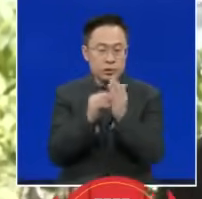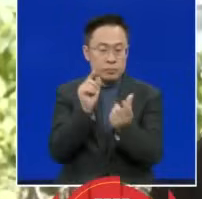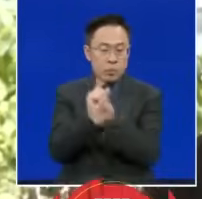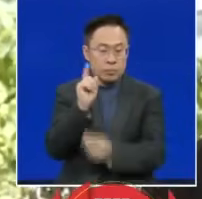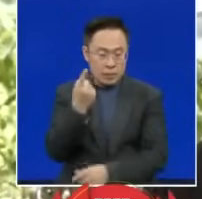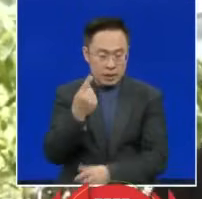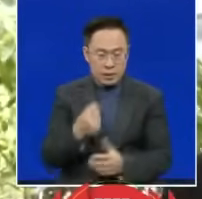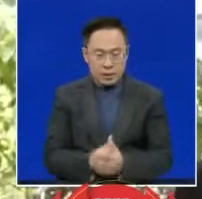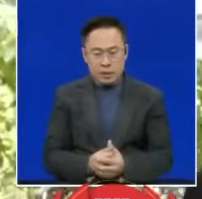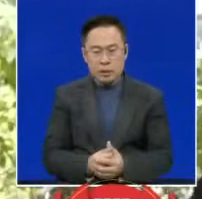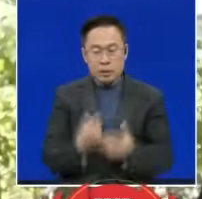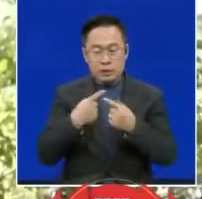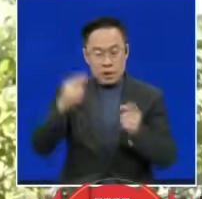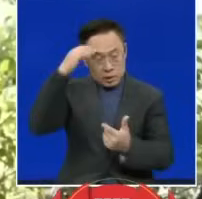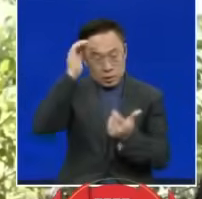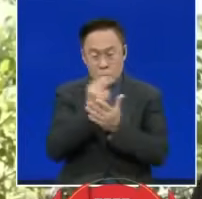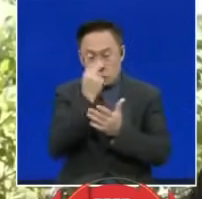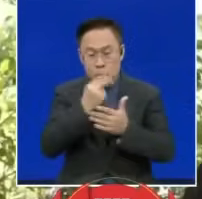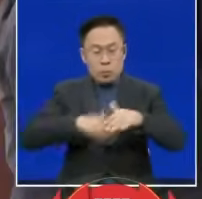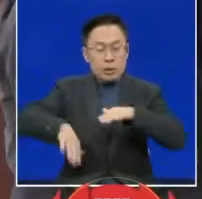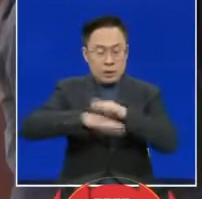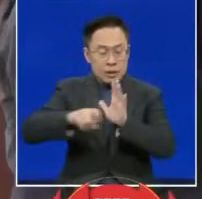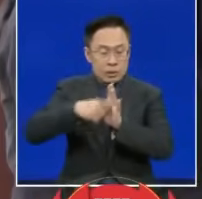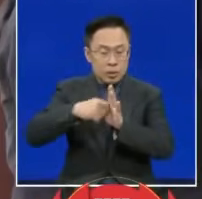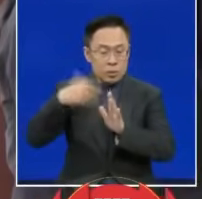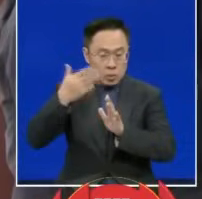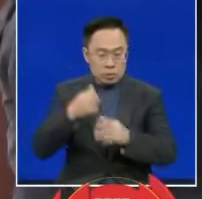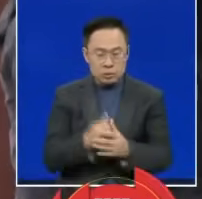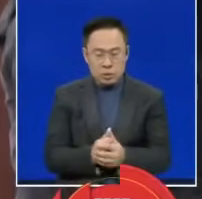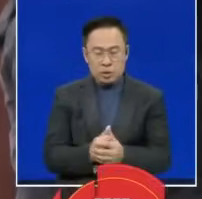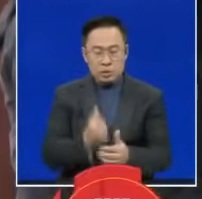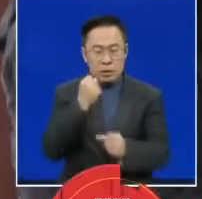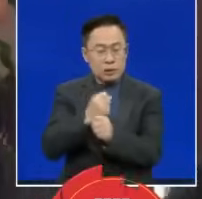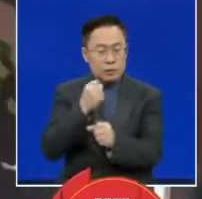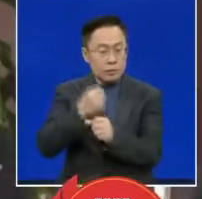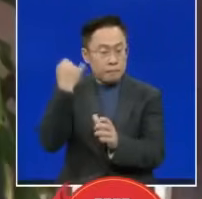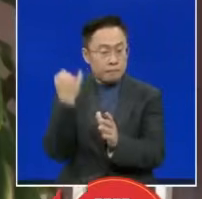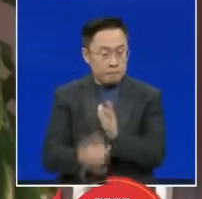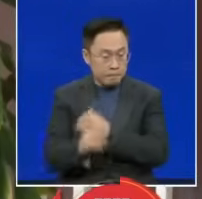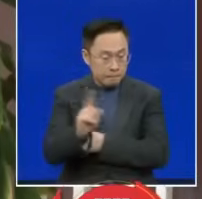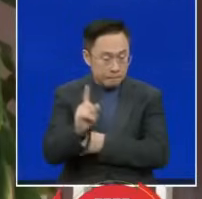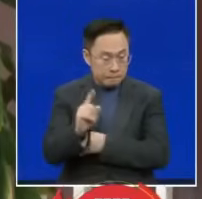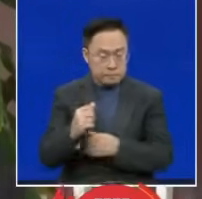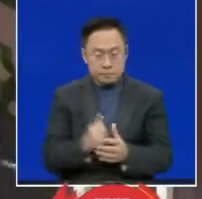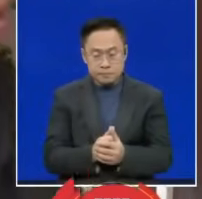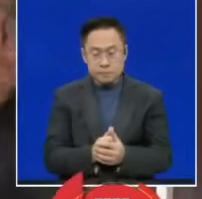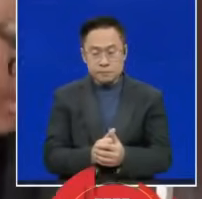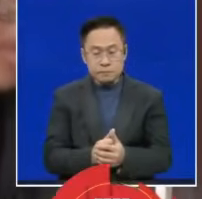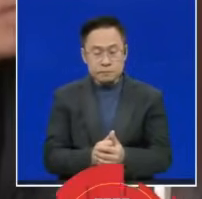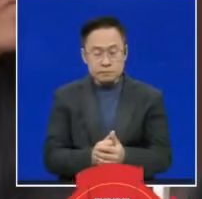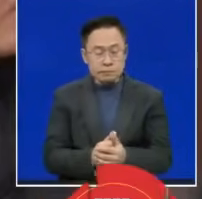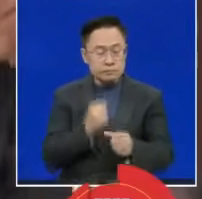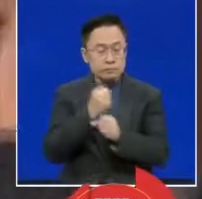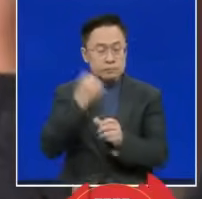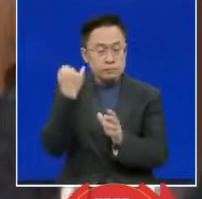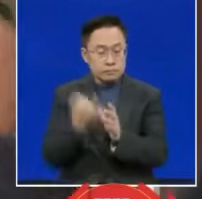เพราะอะไรส่วนเรื่องการแจ้งข้อกล่าวหาบางท่านงงเออที่อื่นเโดนแจ้งกันไปแล้วนะแต่ที่นี่เนี่ยโดนไปแบบว่าข้อหา